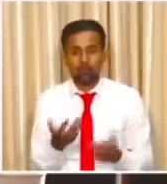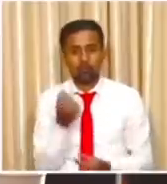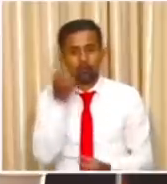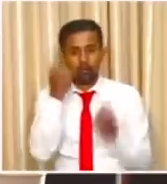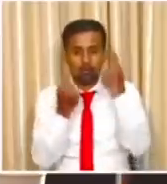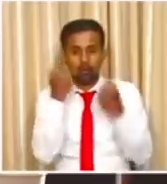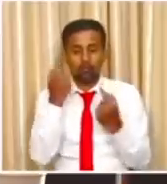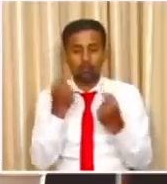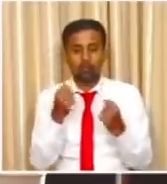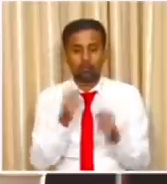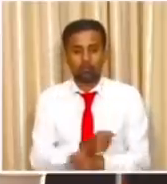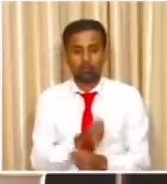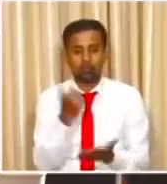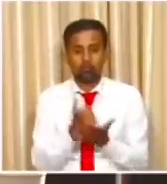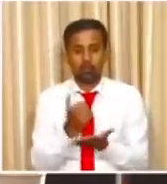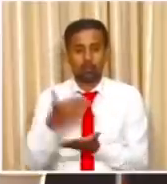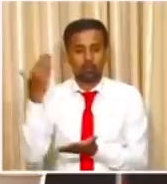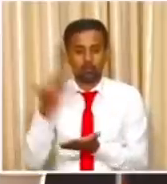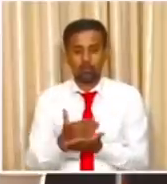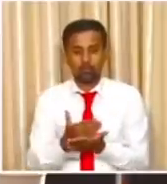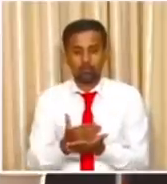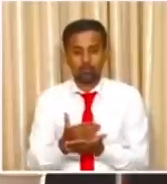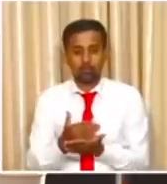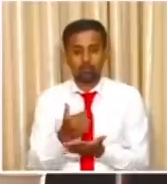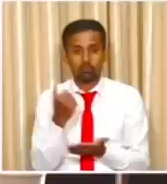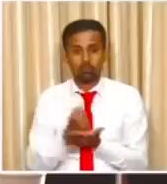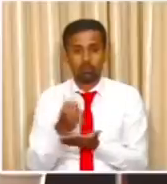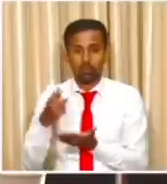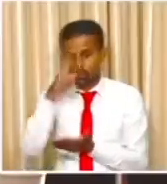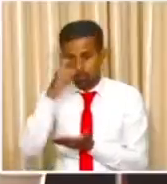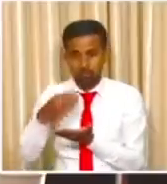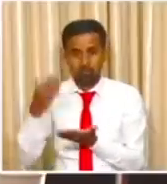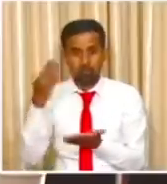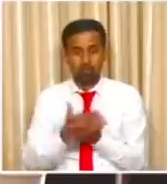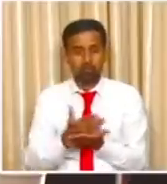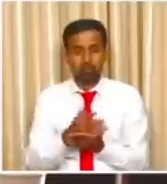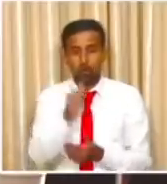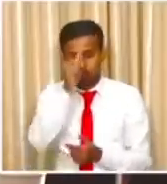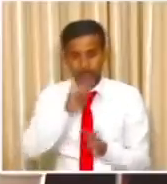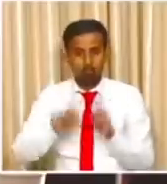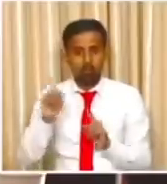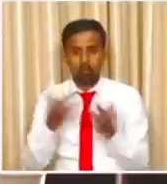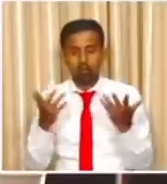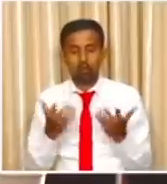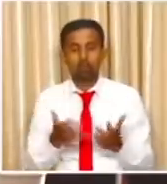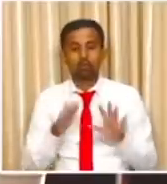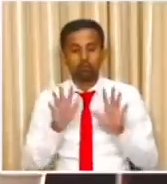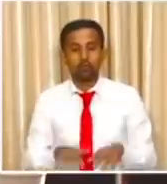හිතාමතා බැංකු වාරිකේ පළවැහැරීමක් මේ නොගවැහැරීමක් නෙමෙයි, පෙරහැරීමක් නෙමෙයි. සිදු වී තිබෙන